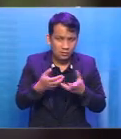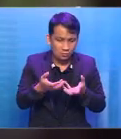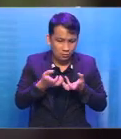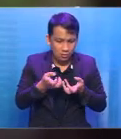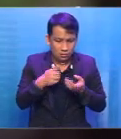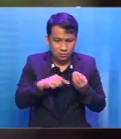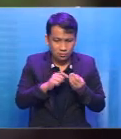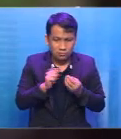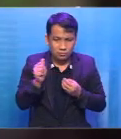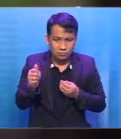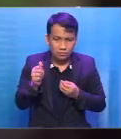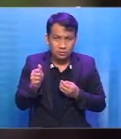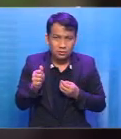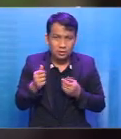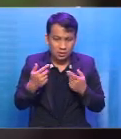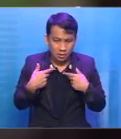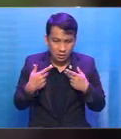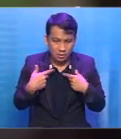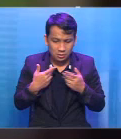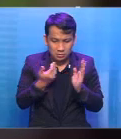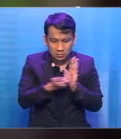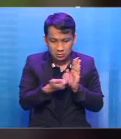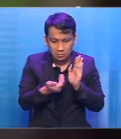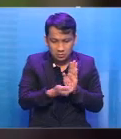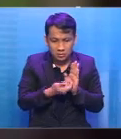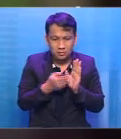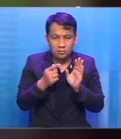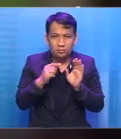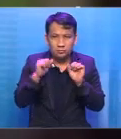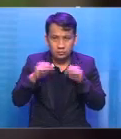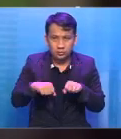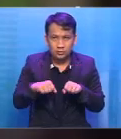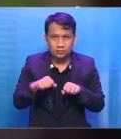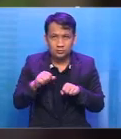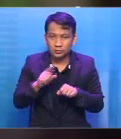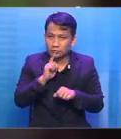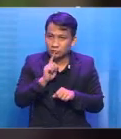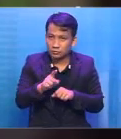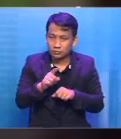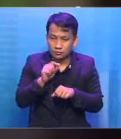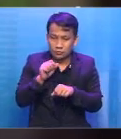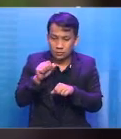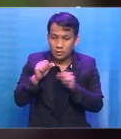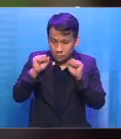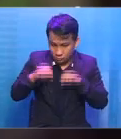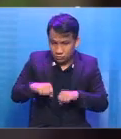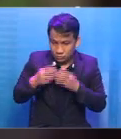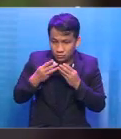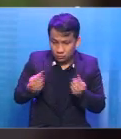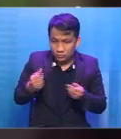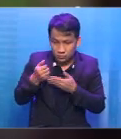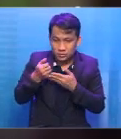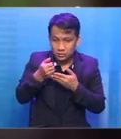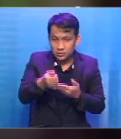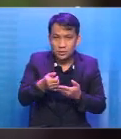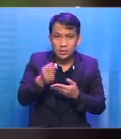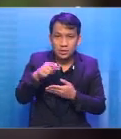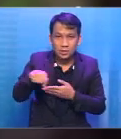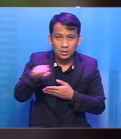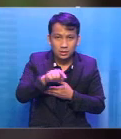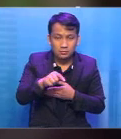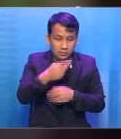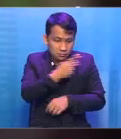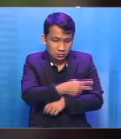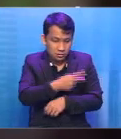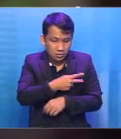get or have the evidence to show that it really works and it really helps